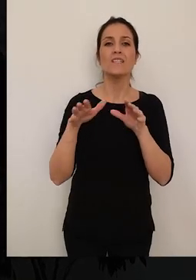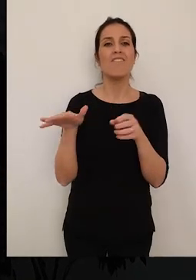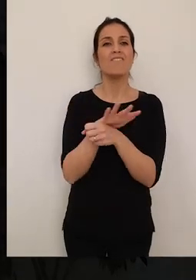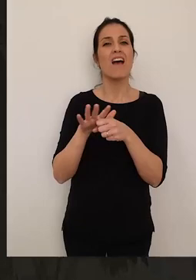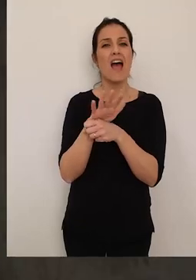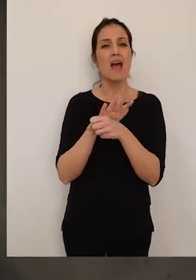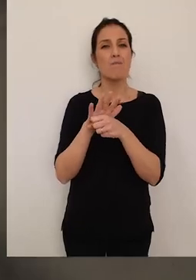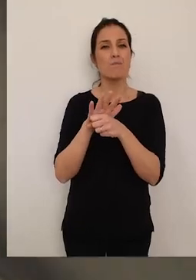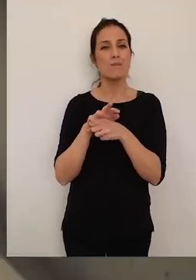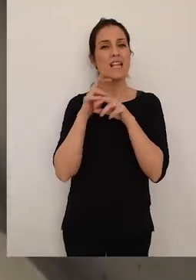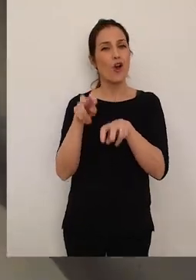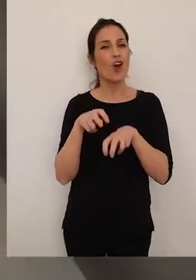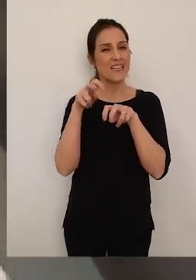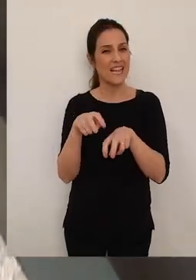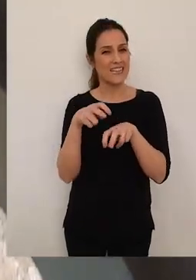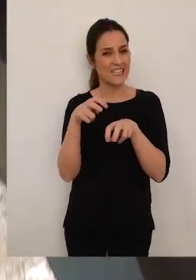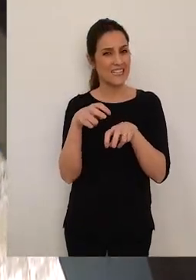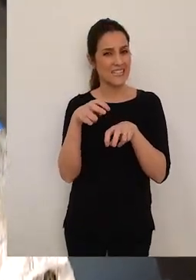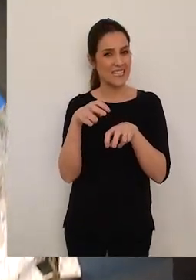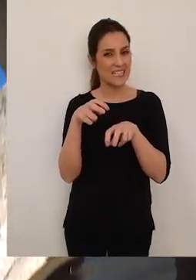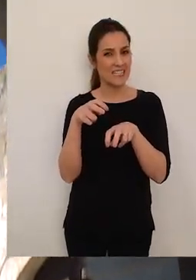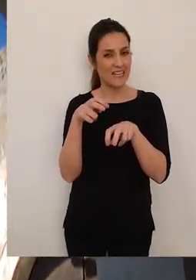espressione di una comunità industriosa.